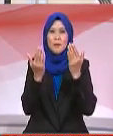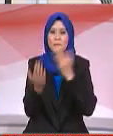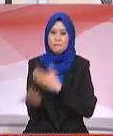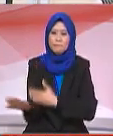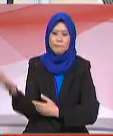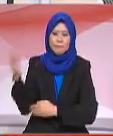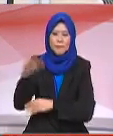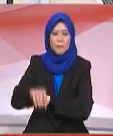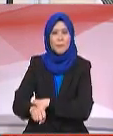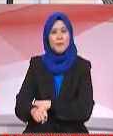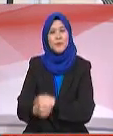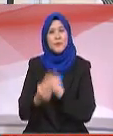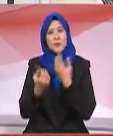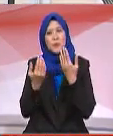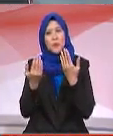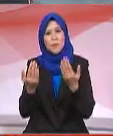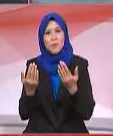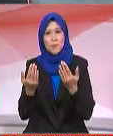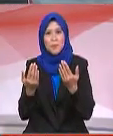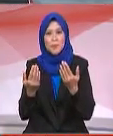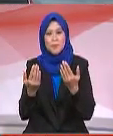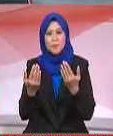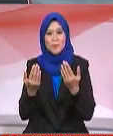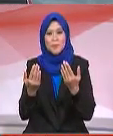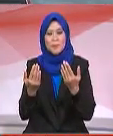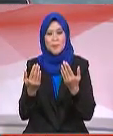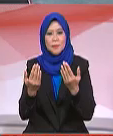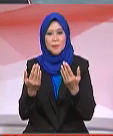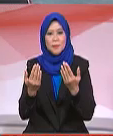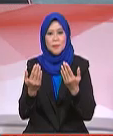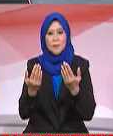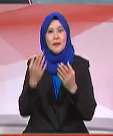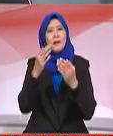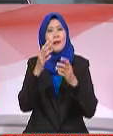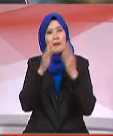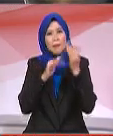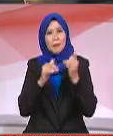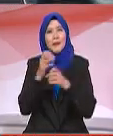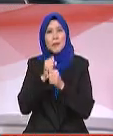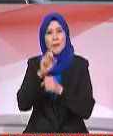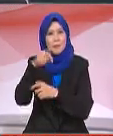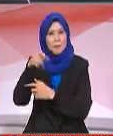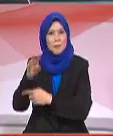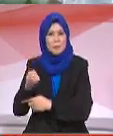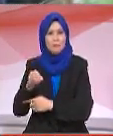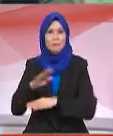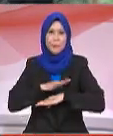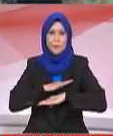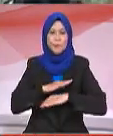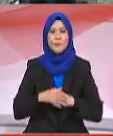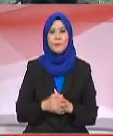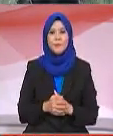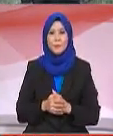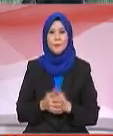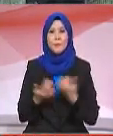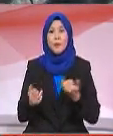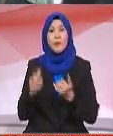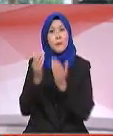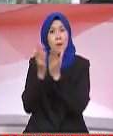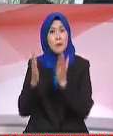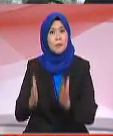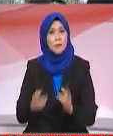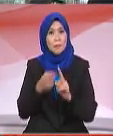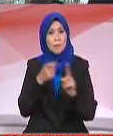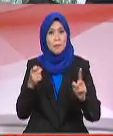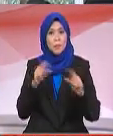malam sembah sujud minta doa. Sebab sijil memuaskan hati lah. Calon SPM pada hari ini juga merupakan kumpulan